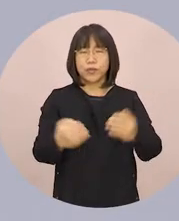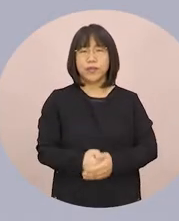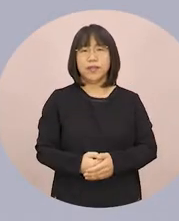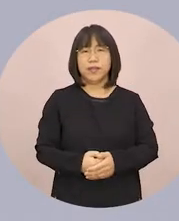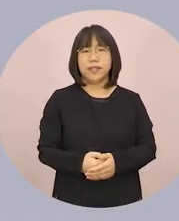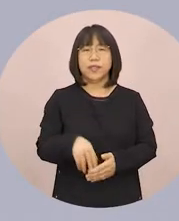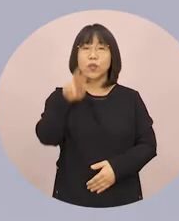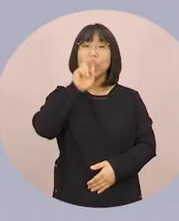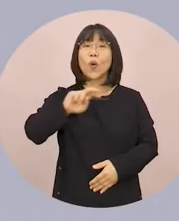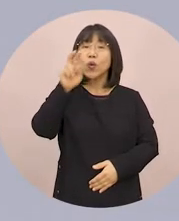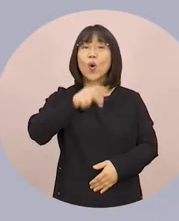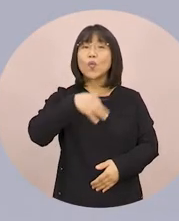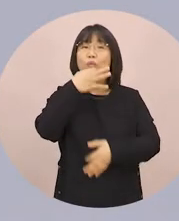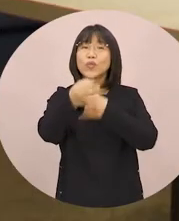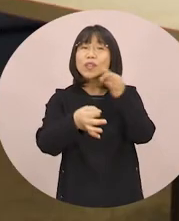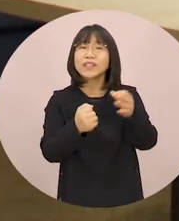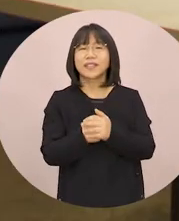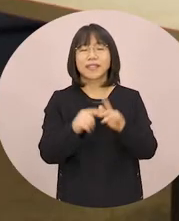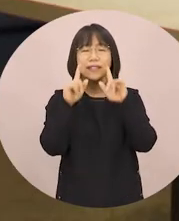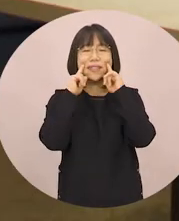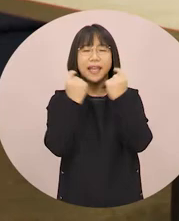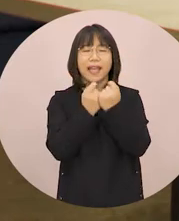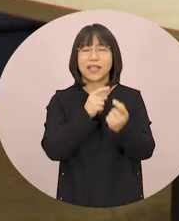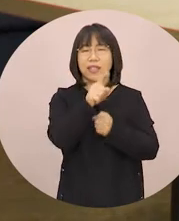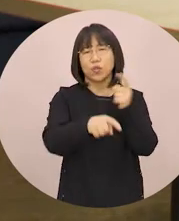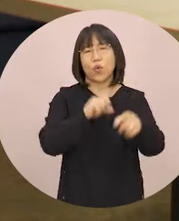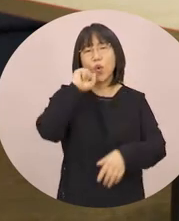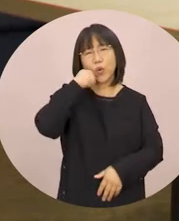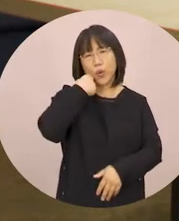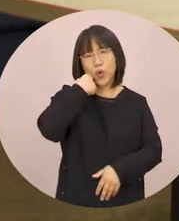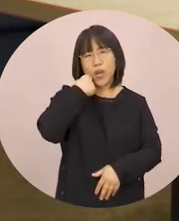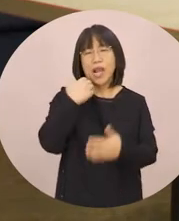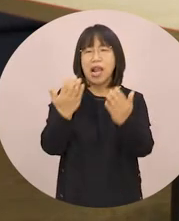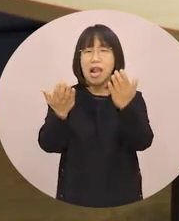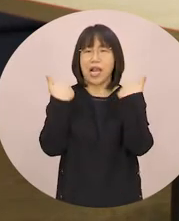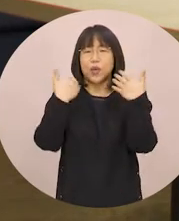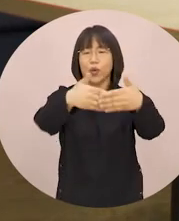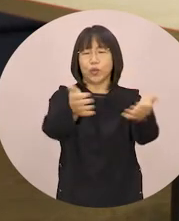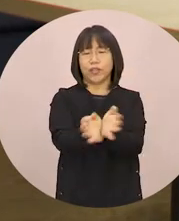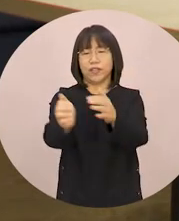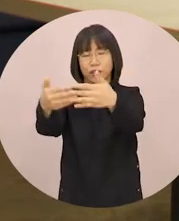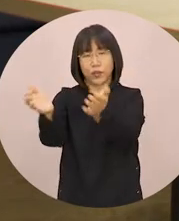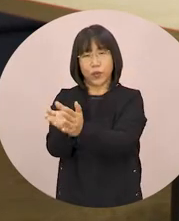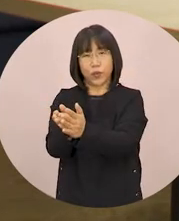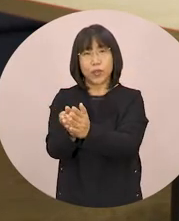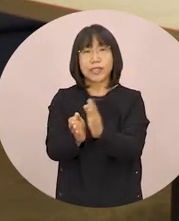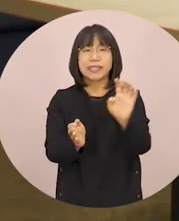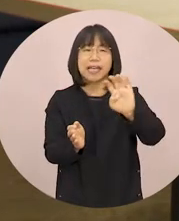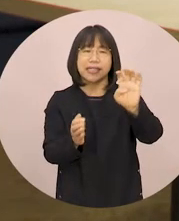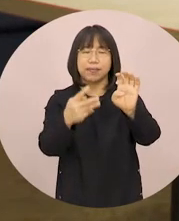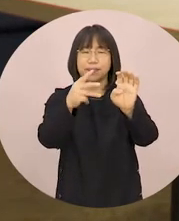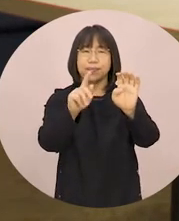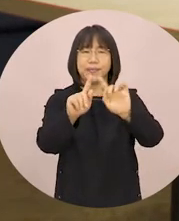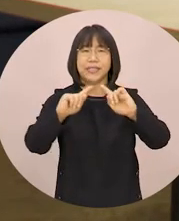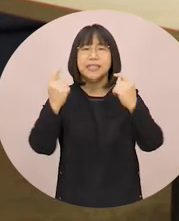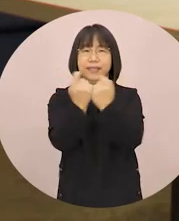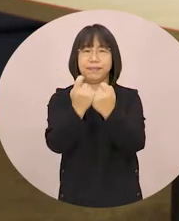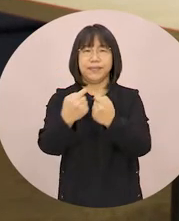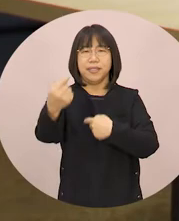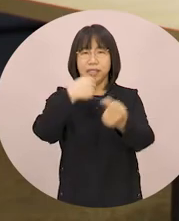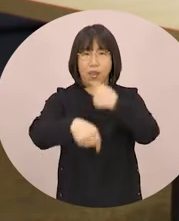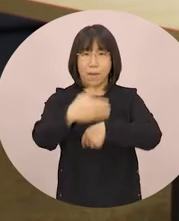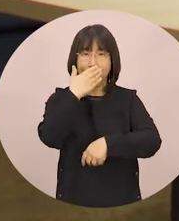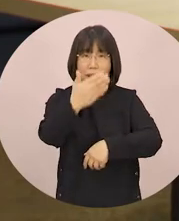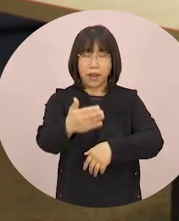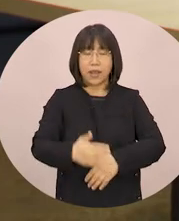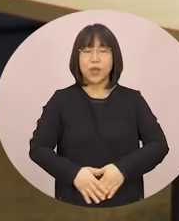공개됩니다. 동요 부르기 부문은 개별 신청은 받지 않으며 학교별로 최대 3팀까지 선착순으로 총